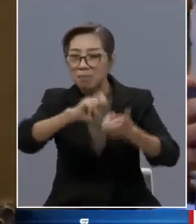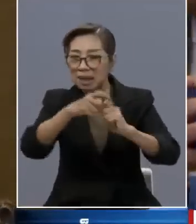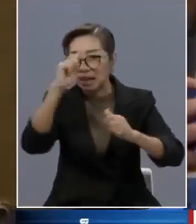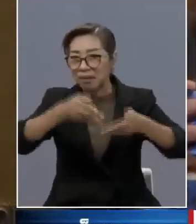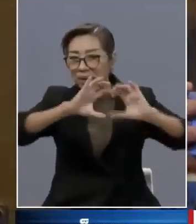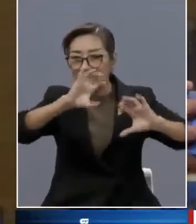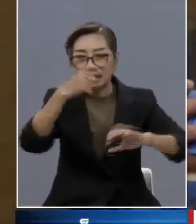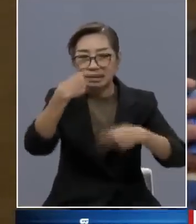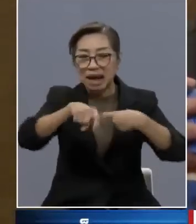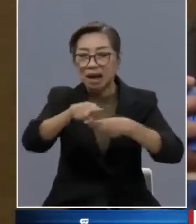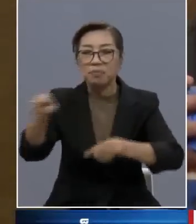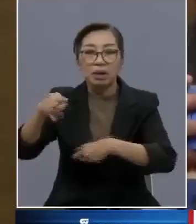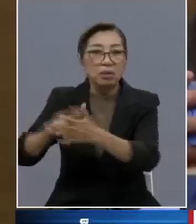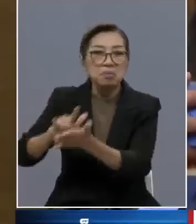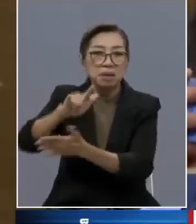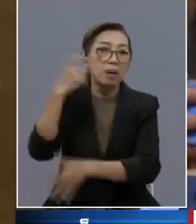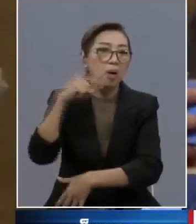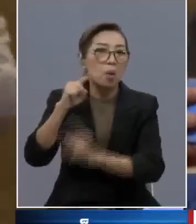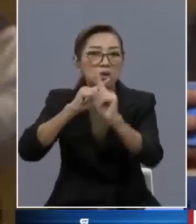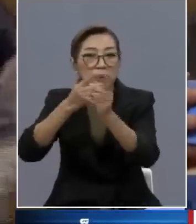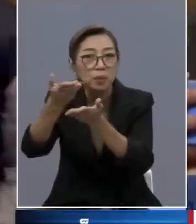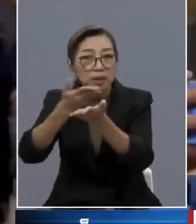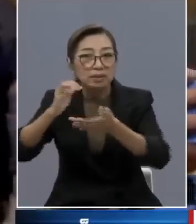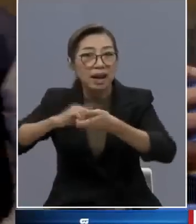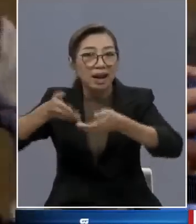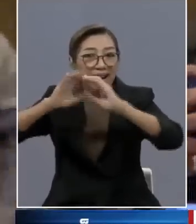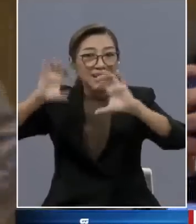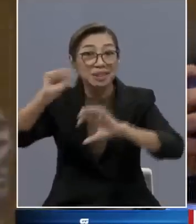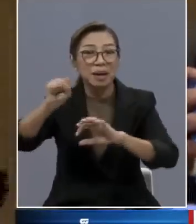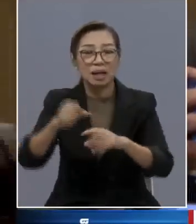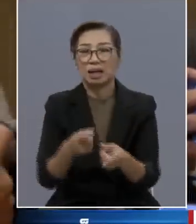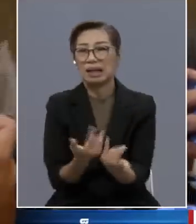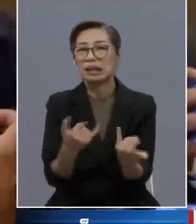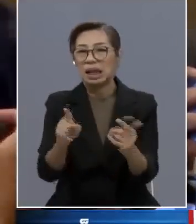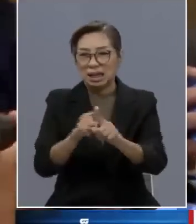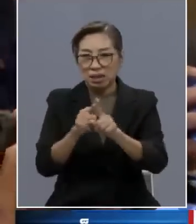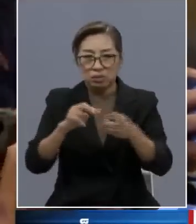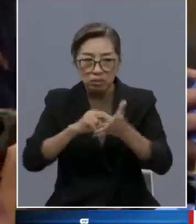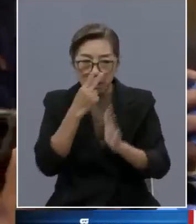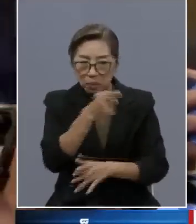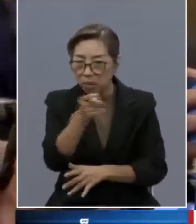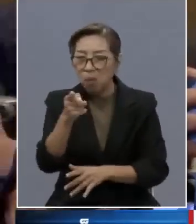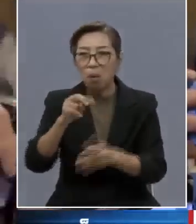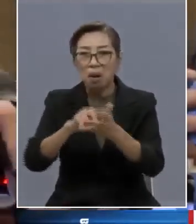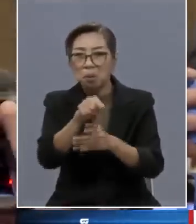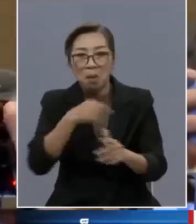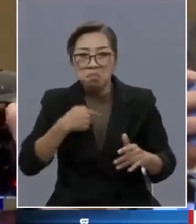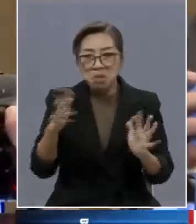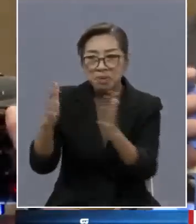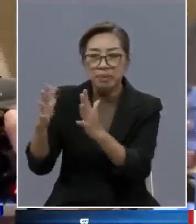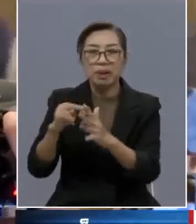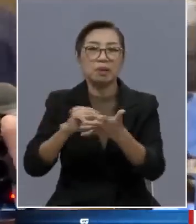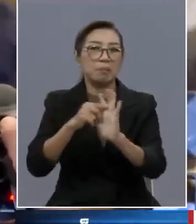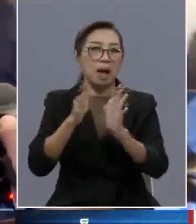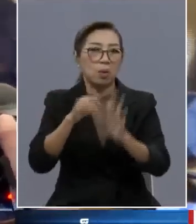เผือกร้อนที่ไปตกอยู่ในมือแต่ละคนเนี่ยเขาก็ปฏิเสธกันเสียงแข็งเลยนะฮะว่ามันไม่ใช่เรื่องจริงมันไม่ได้มีอะไรยืนยันมา